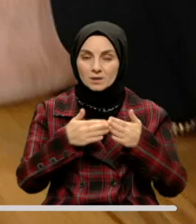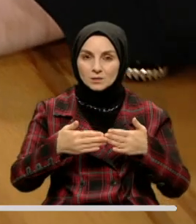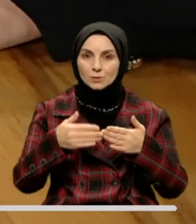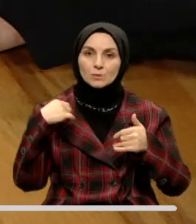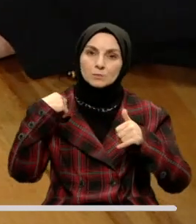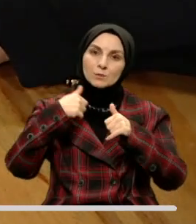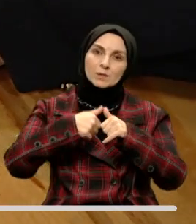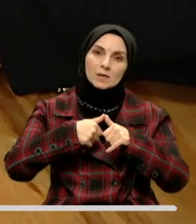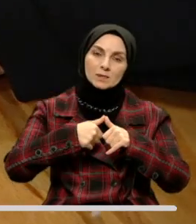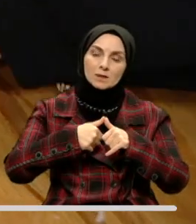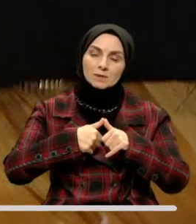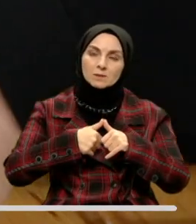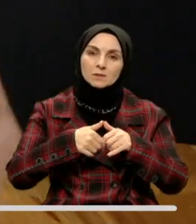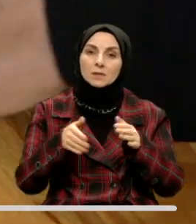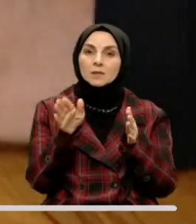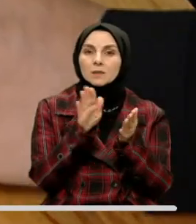tekrardan.